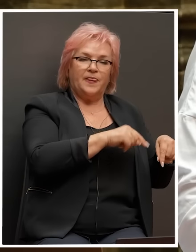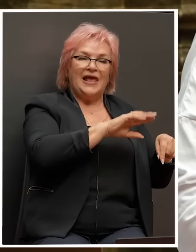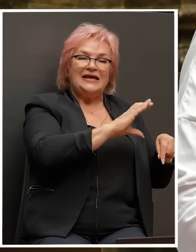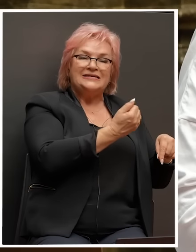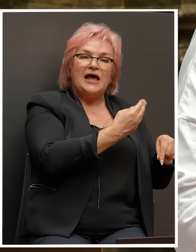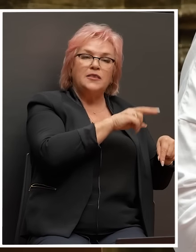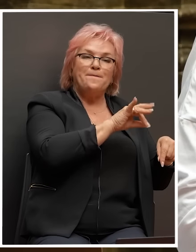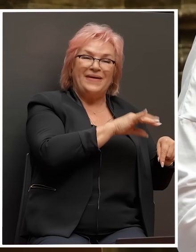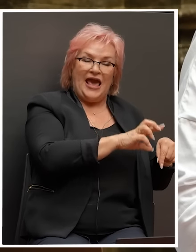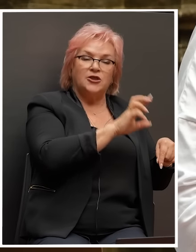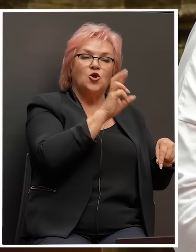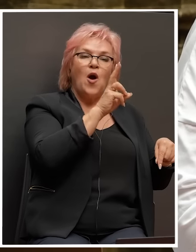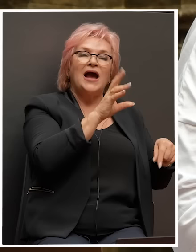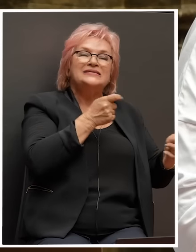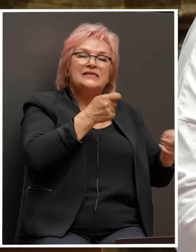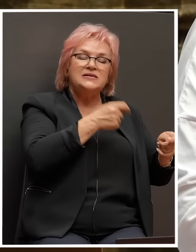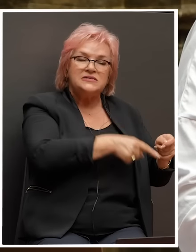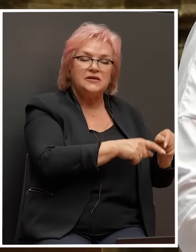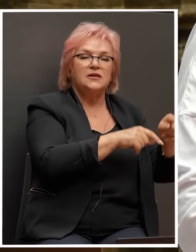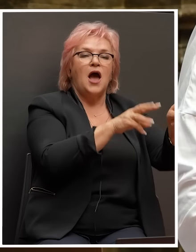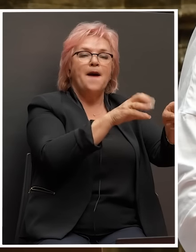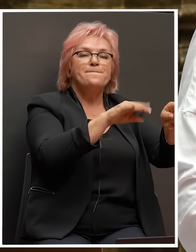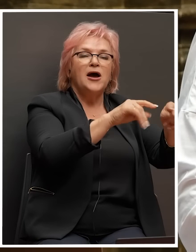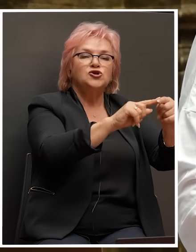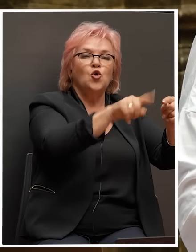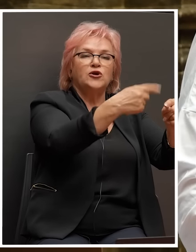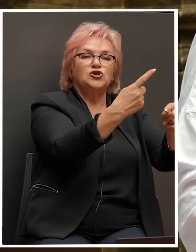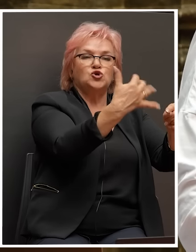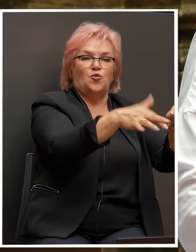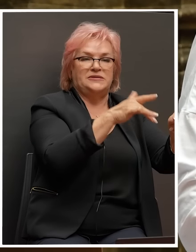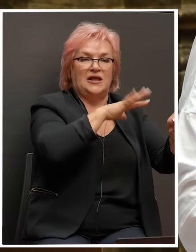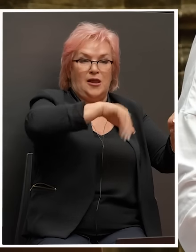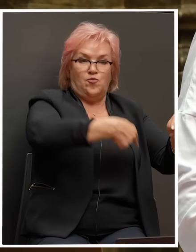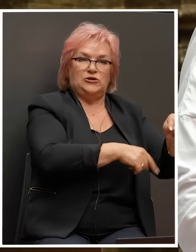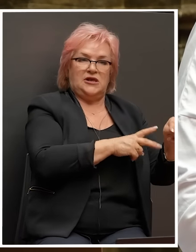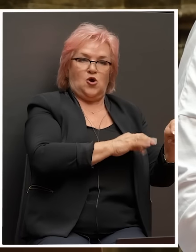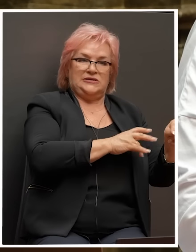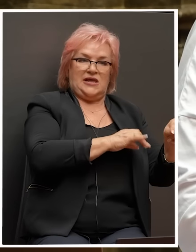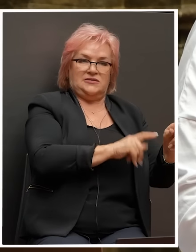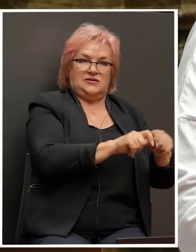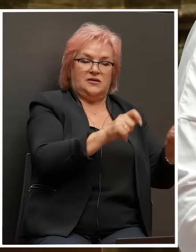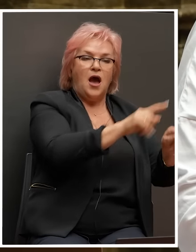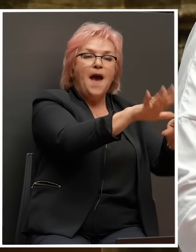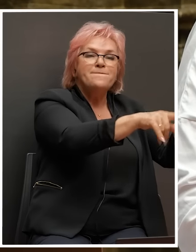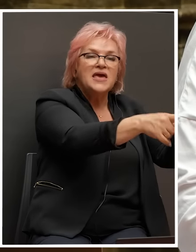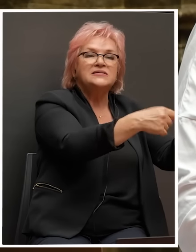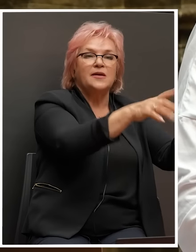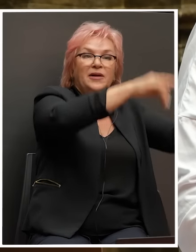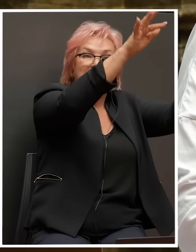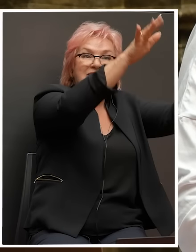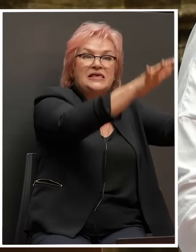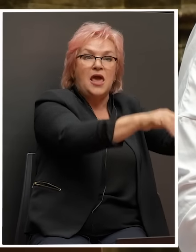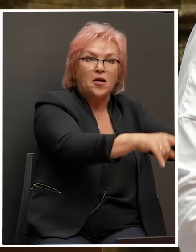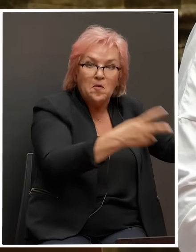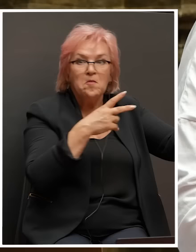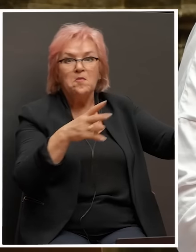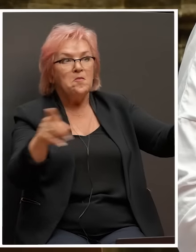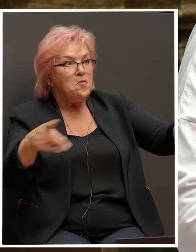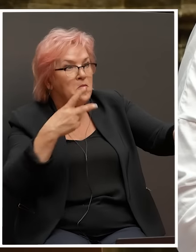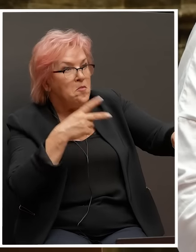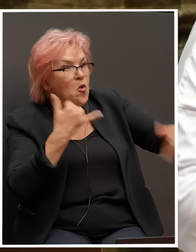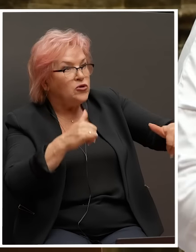Сан-Пьетро был основан императором Константином. Санта-Мария Маджоре появляется через 150 лет после Константина на месте, где выпал снег. Римляне так удивились, что